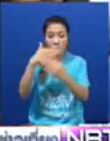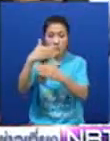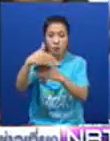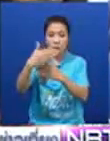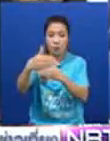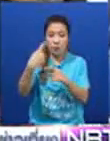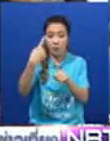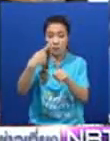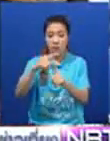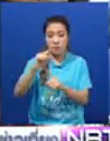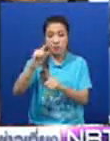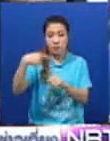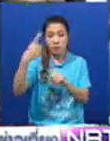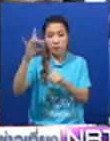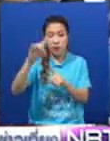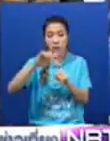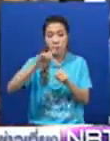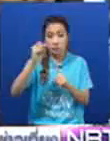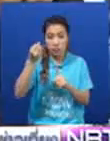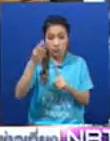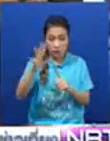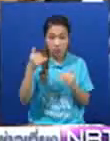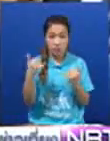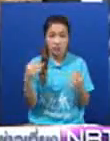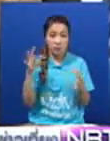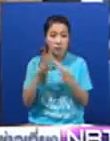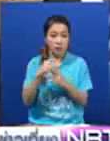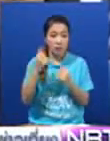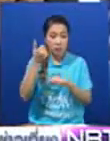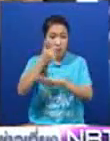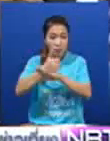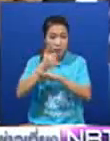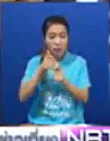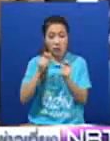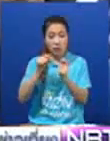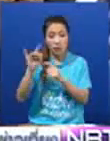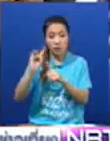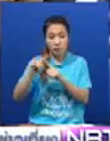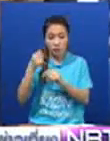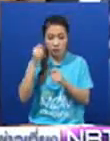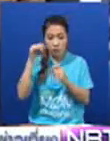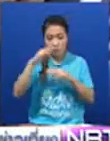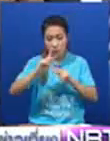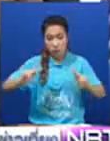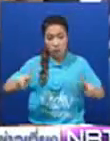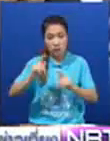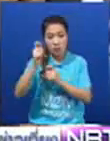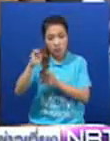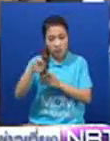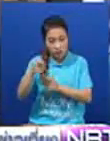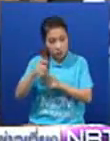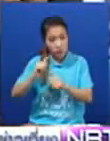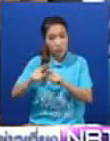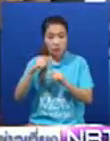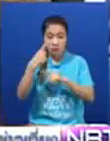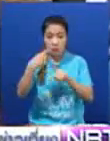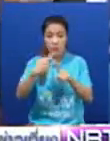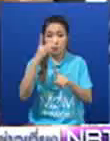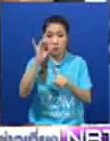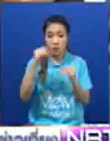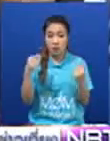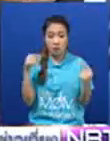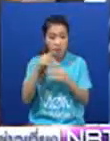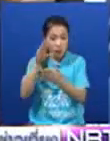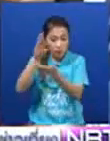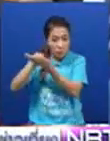สิงหาคมนี้โดยนายอำนวยปฏิเสธรัฐมนตรีช่วยว่าการกระทรวงเกษตรและสหกรณ์คาดว่าในเดือนสิงหาคมนี้จะได้